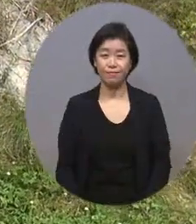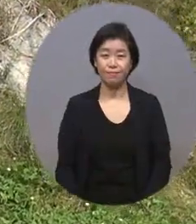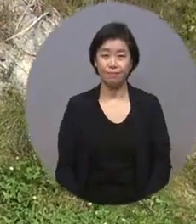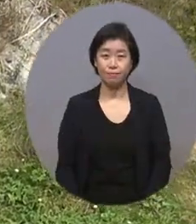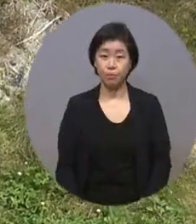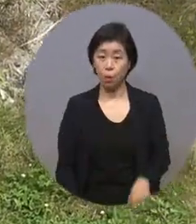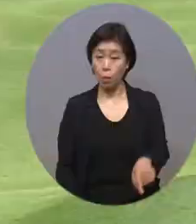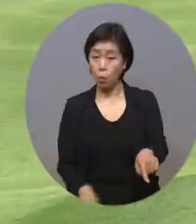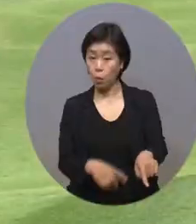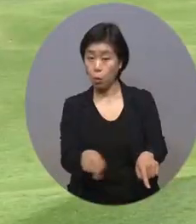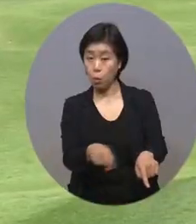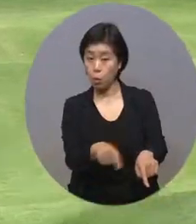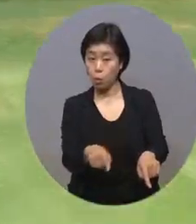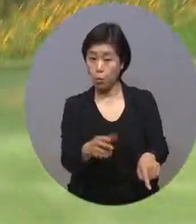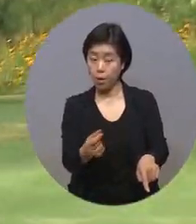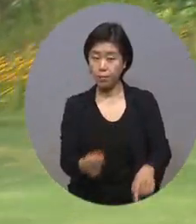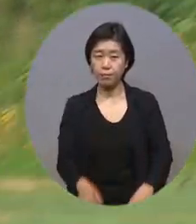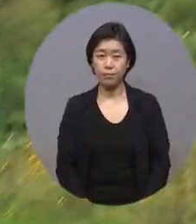여기요? 여기?